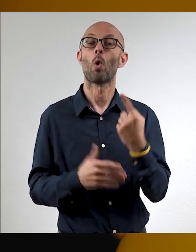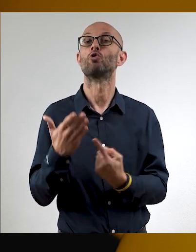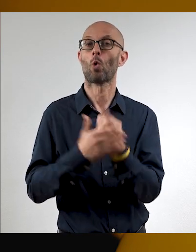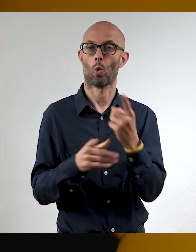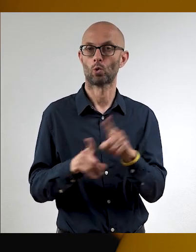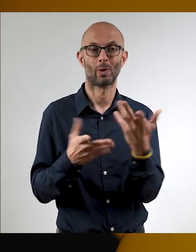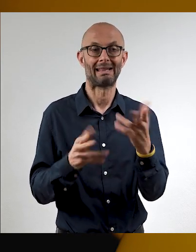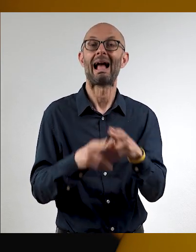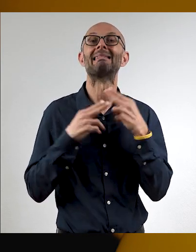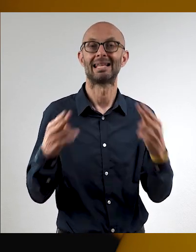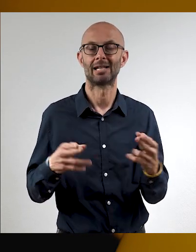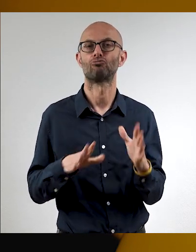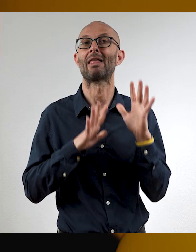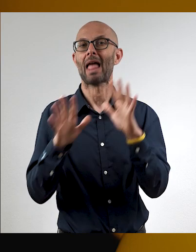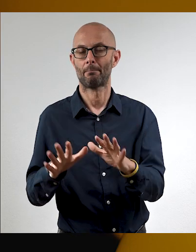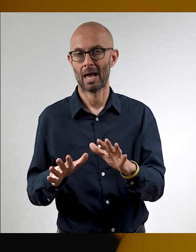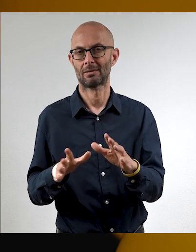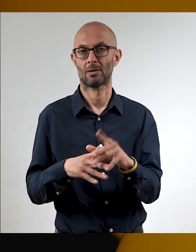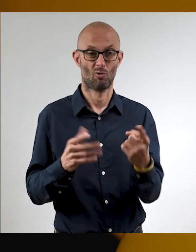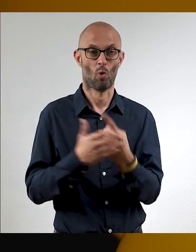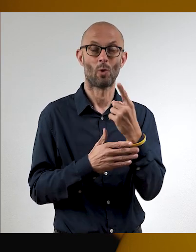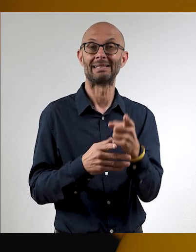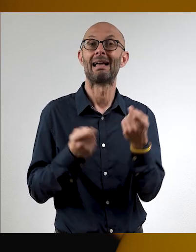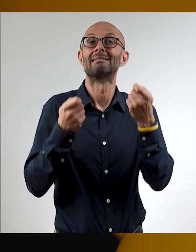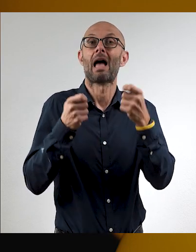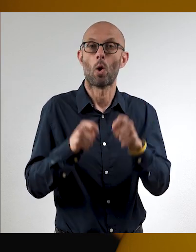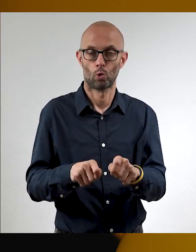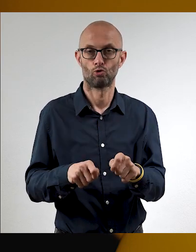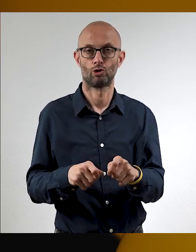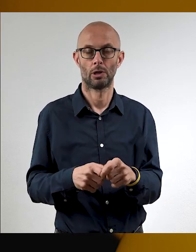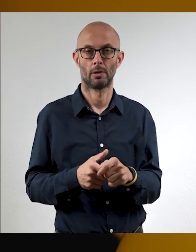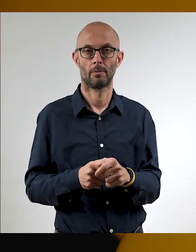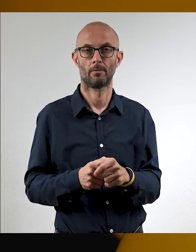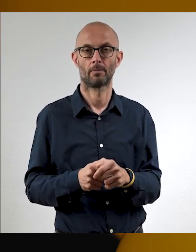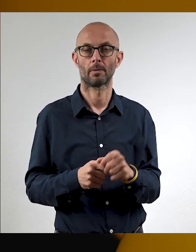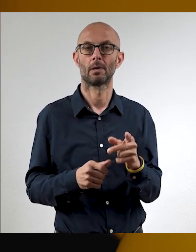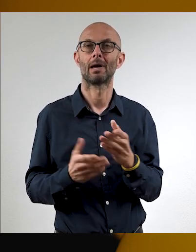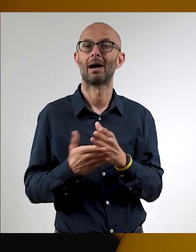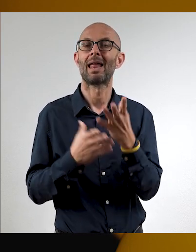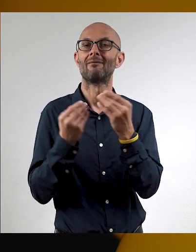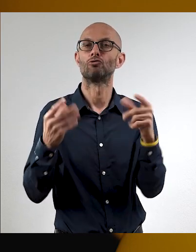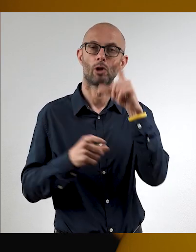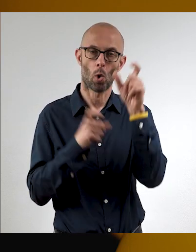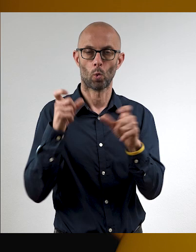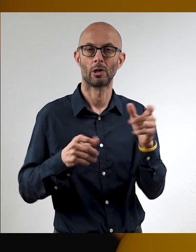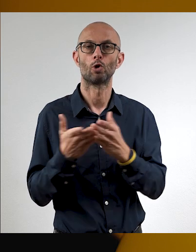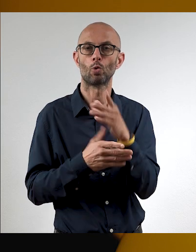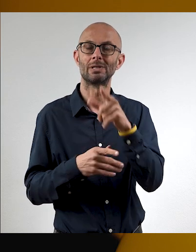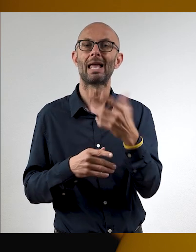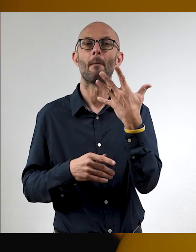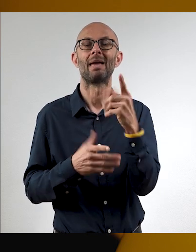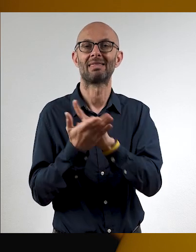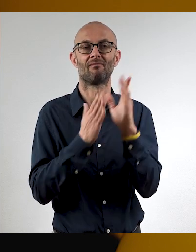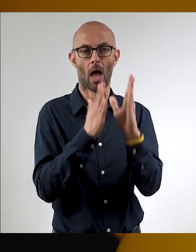dogodku, kot je neka nesreča, napad, prav dogodku, ki se zaključi, gre večina ljudi skozi teh